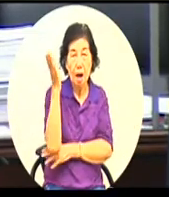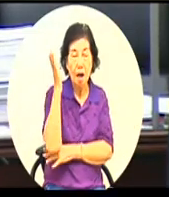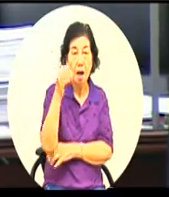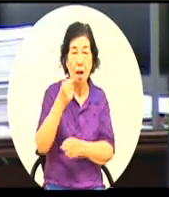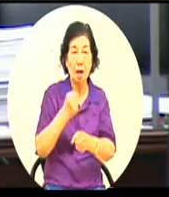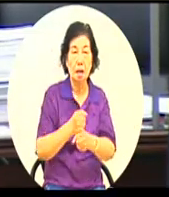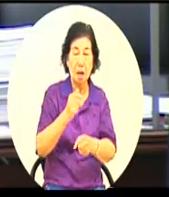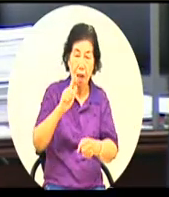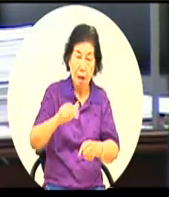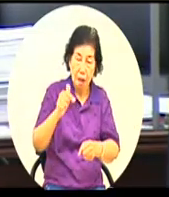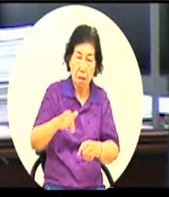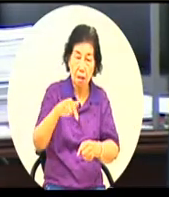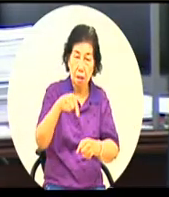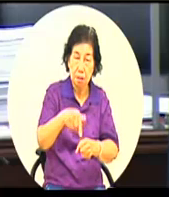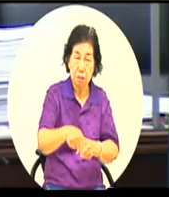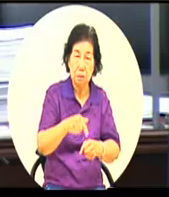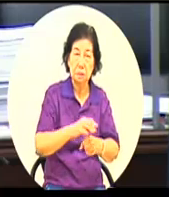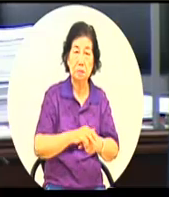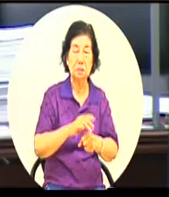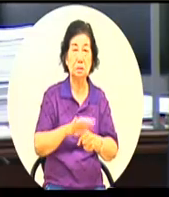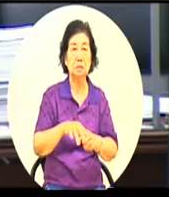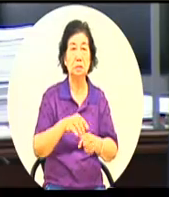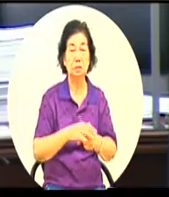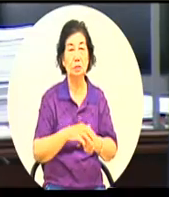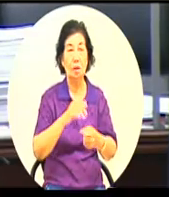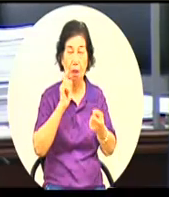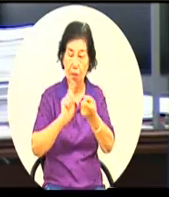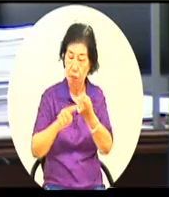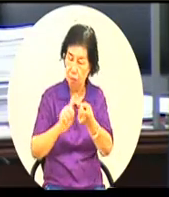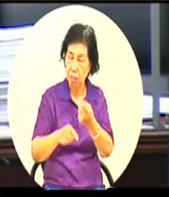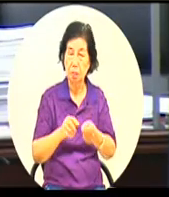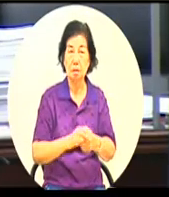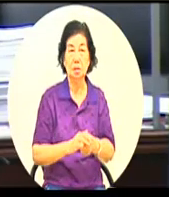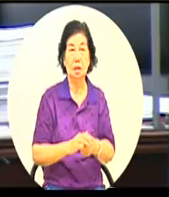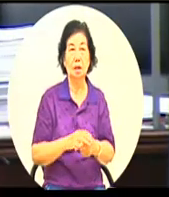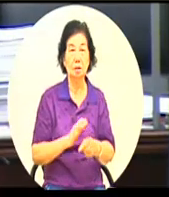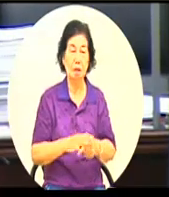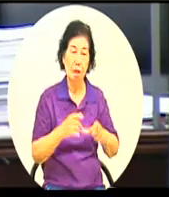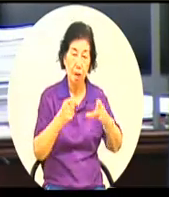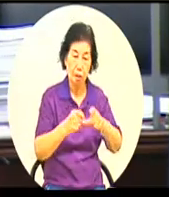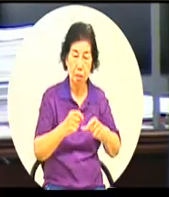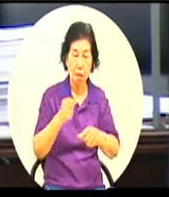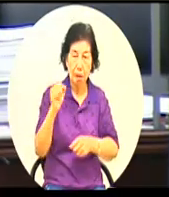讲啊拢袂正直，讲人不公不义，